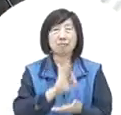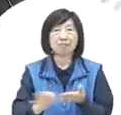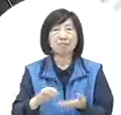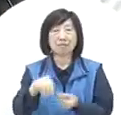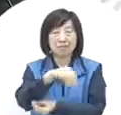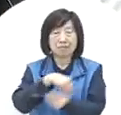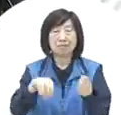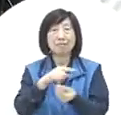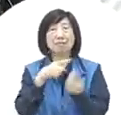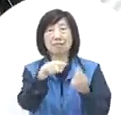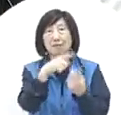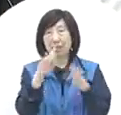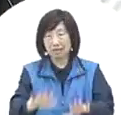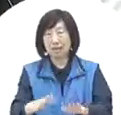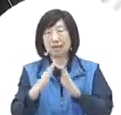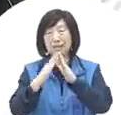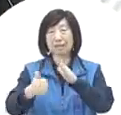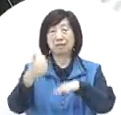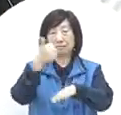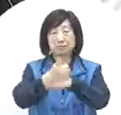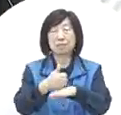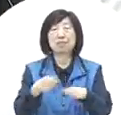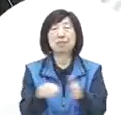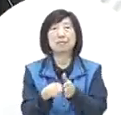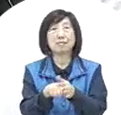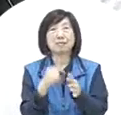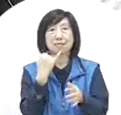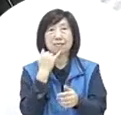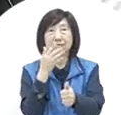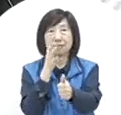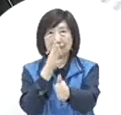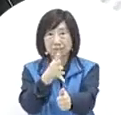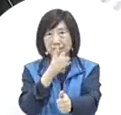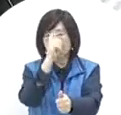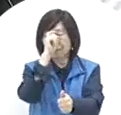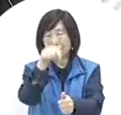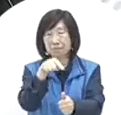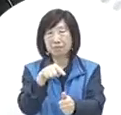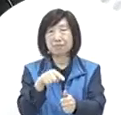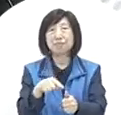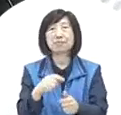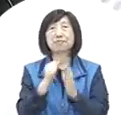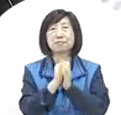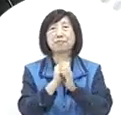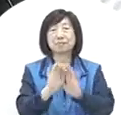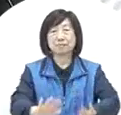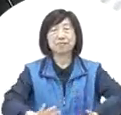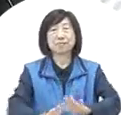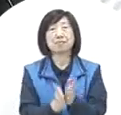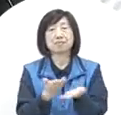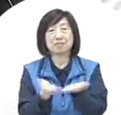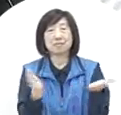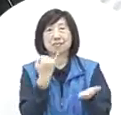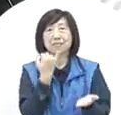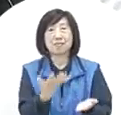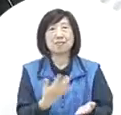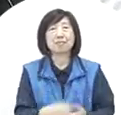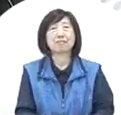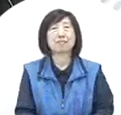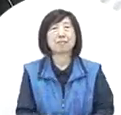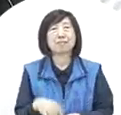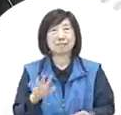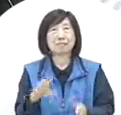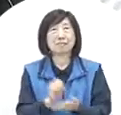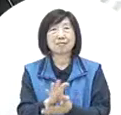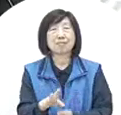北市市长的任内，我们具体要求，希望市长拜托现在开始发放好不好？ 我的每个议员报